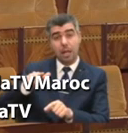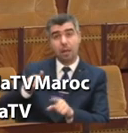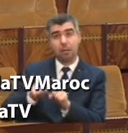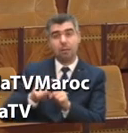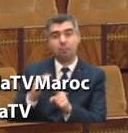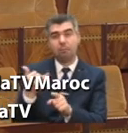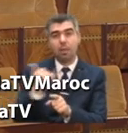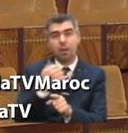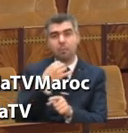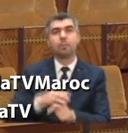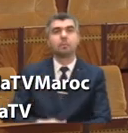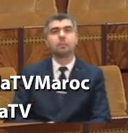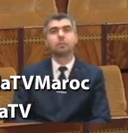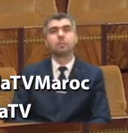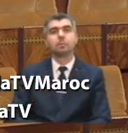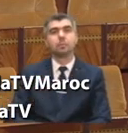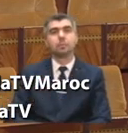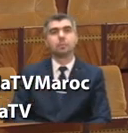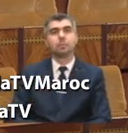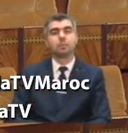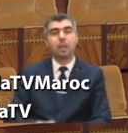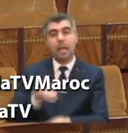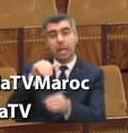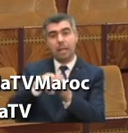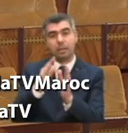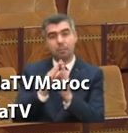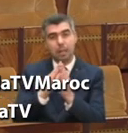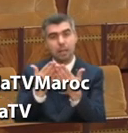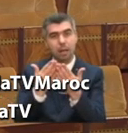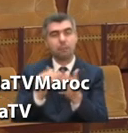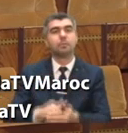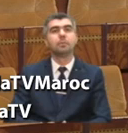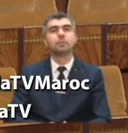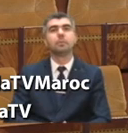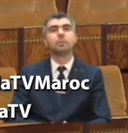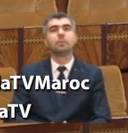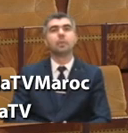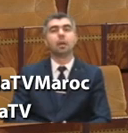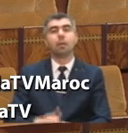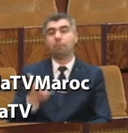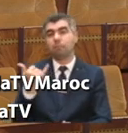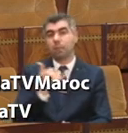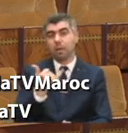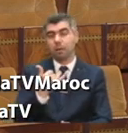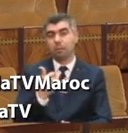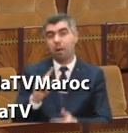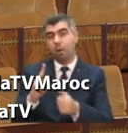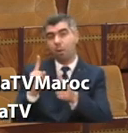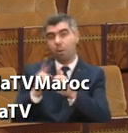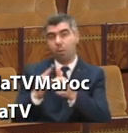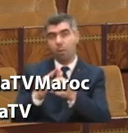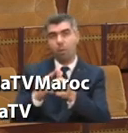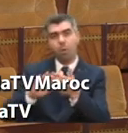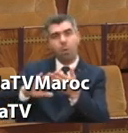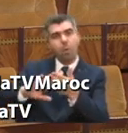فرضته الجائحة، فإننا في المجموعة النيابية للتقدم الاشتراكية نطالبكم أولا إلزامية عودة